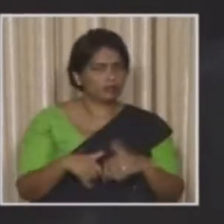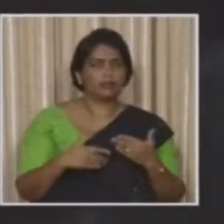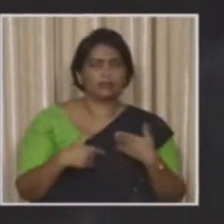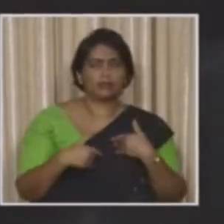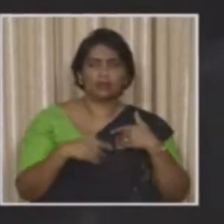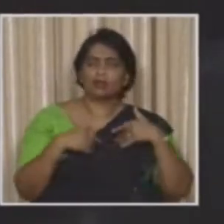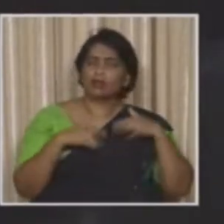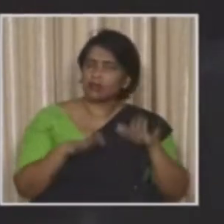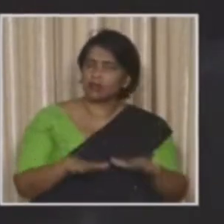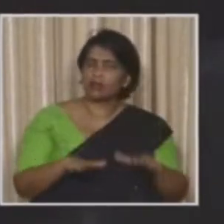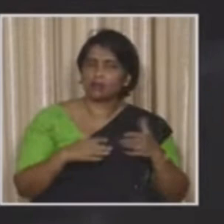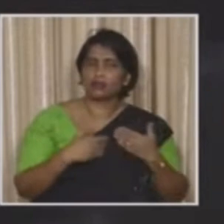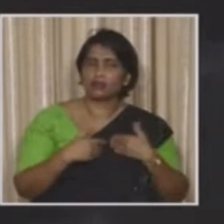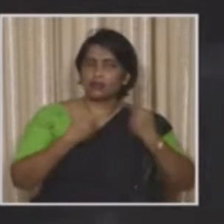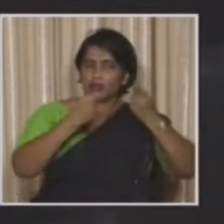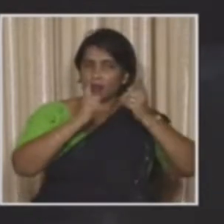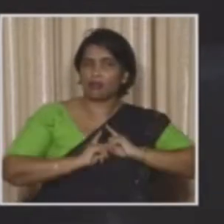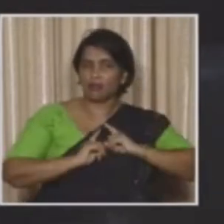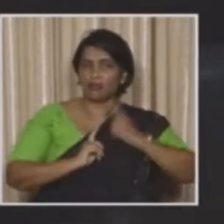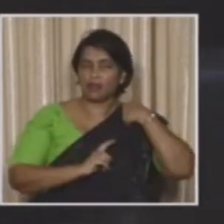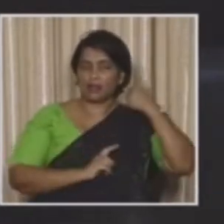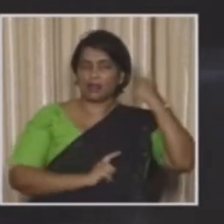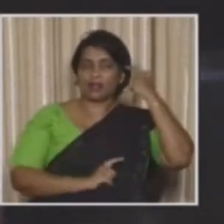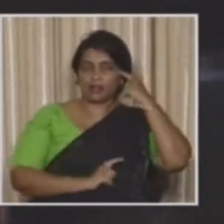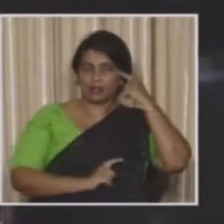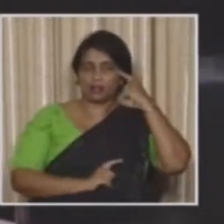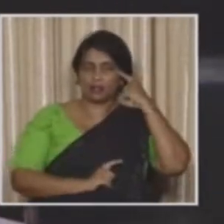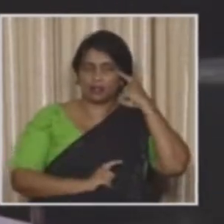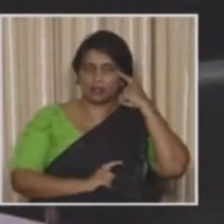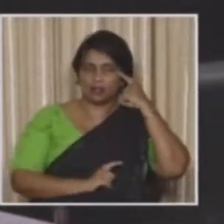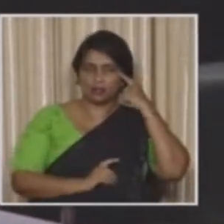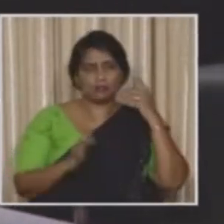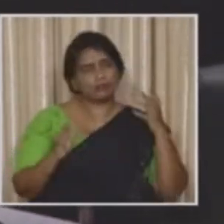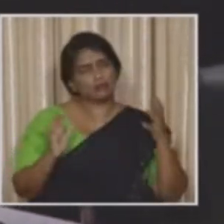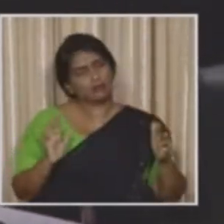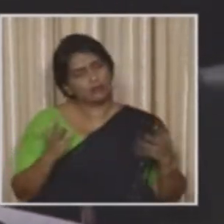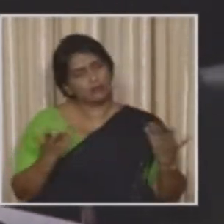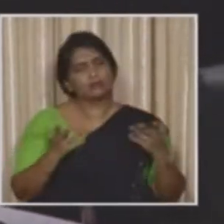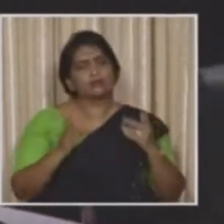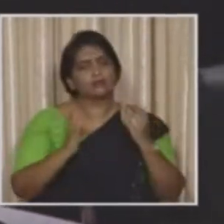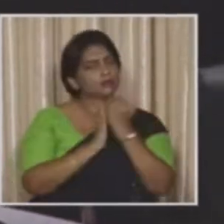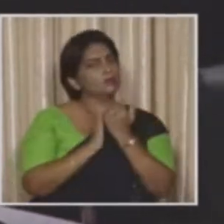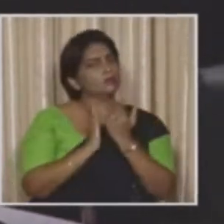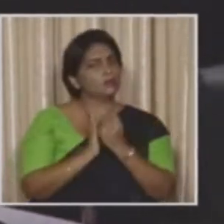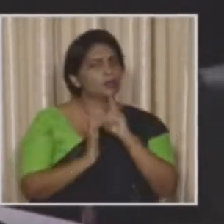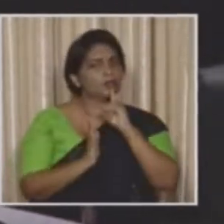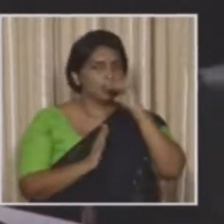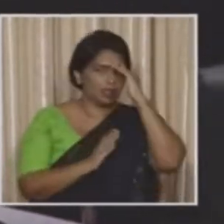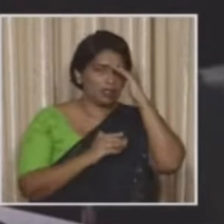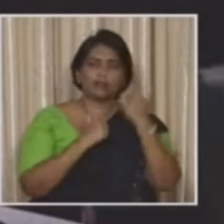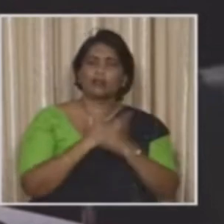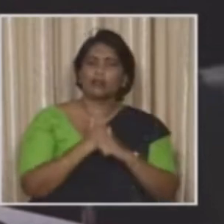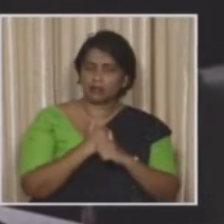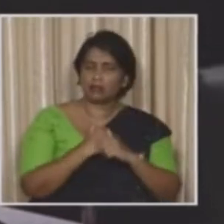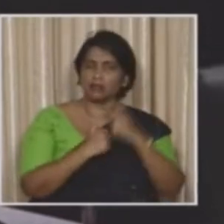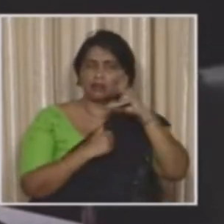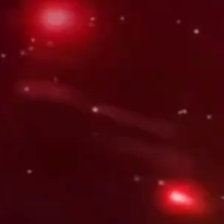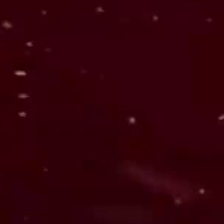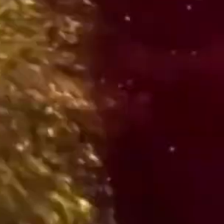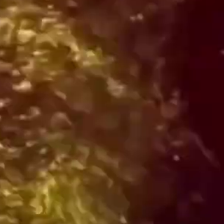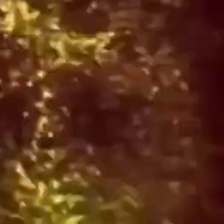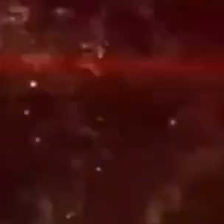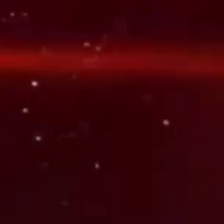මෙච්චර වෙලා හිටියේ ඊළඟ කතාවකට ලැබෙනවා කියන පදනම මත. මොකක් හරි විදියක් කතානායකතුමා හදන්න, නියෝජ්‍ය කතානායකතුමා